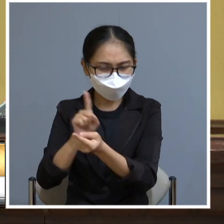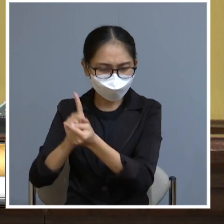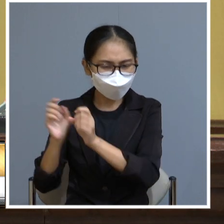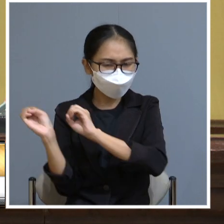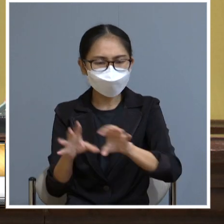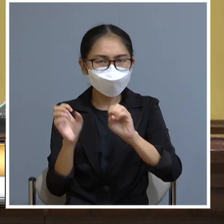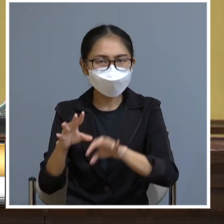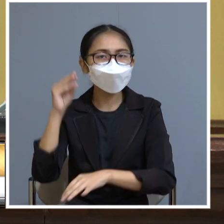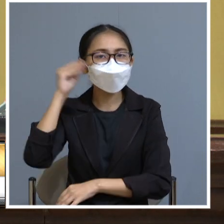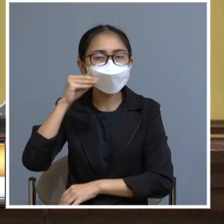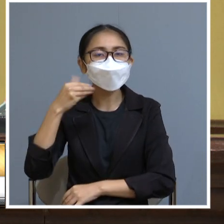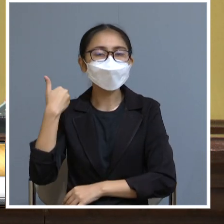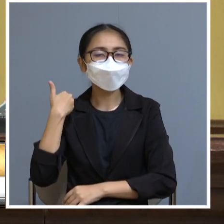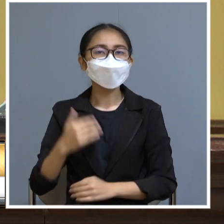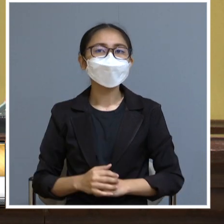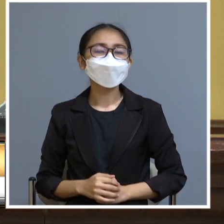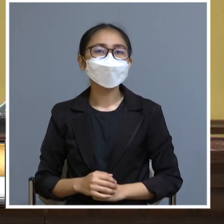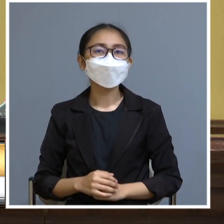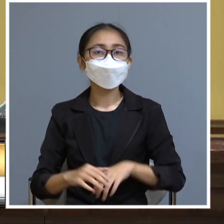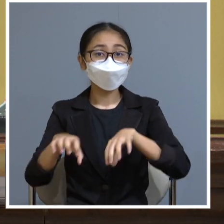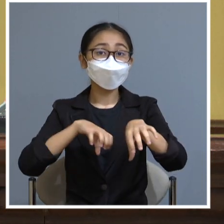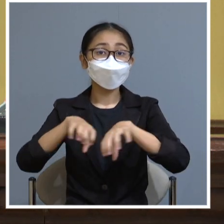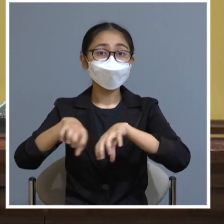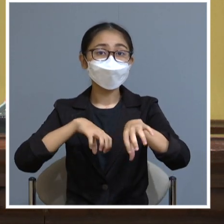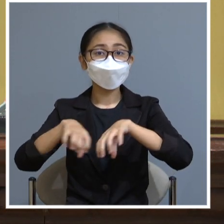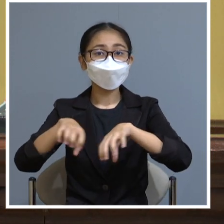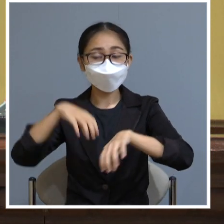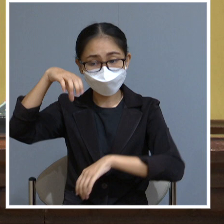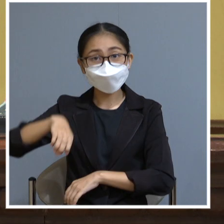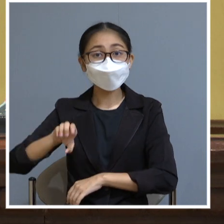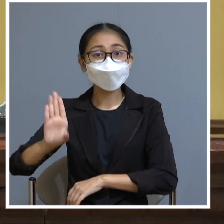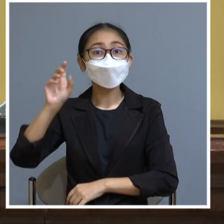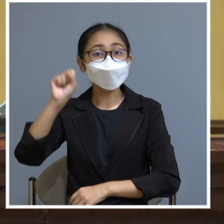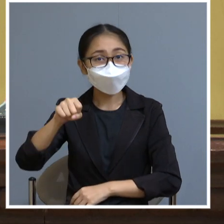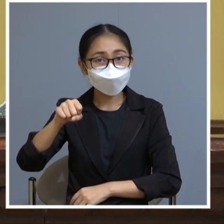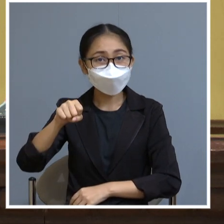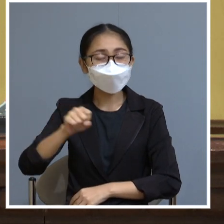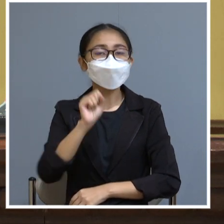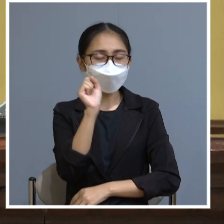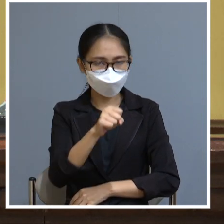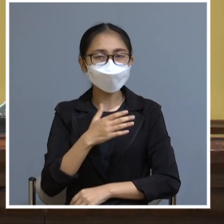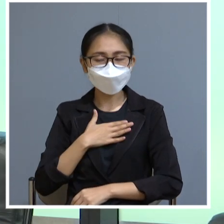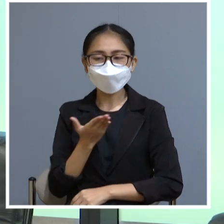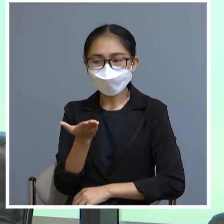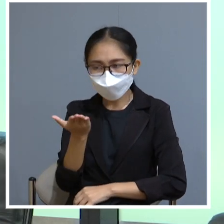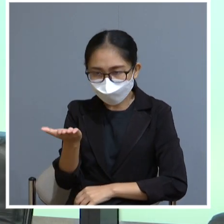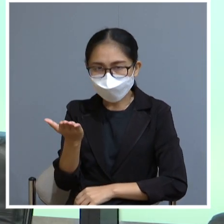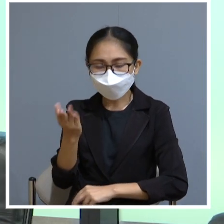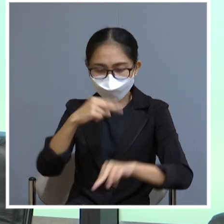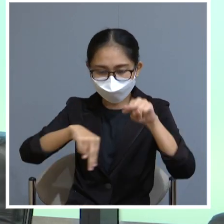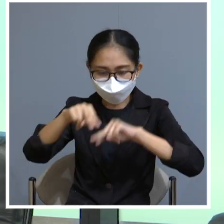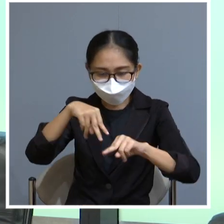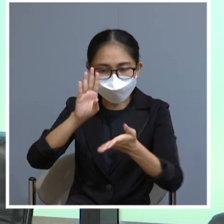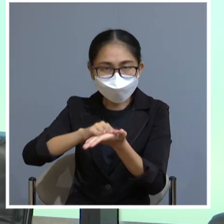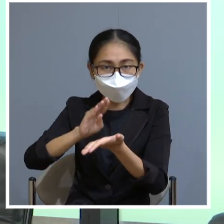ทิ้งงานมีมากเลยไม่ถึกันนี้กดเดนการกทบริสั ถ lebihครั Abbyะครั เดียอขอนยัดไปตรวสเพ่ม